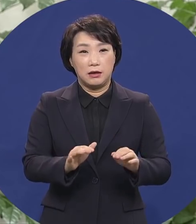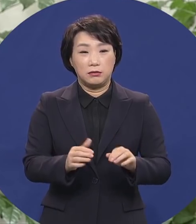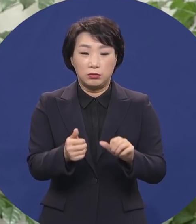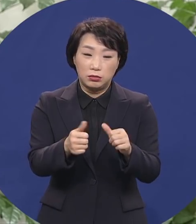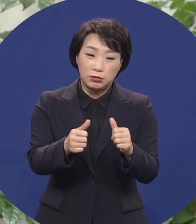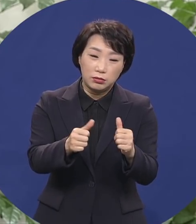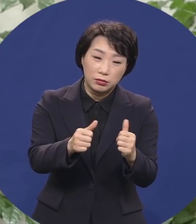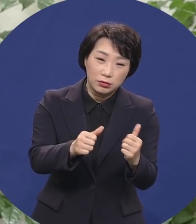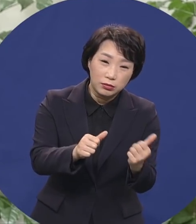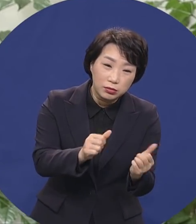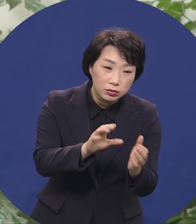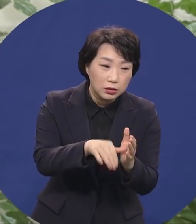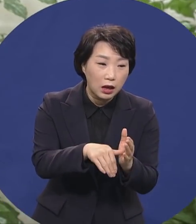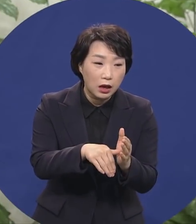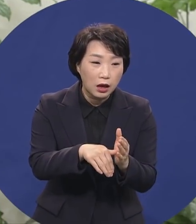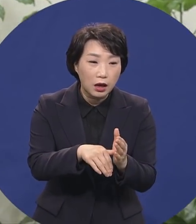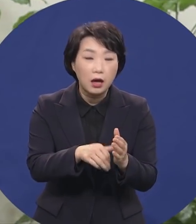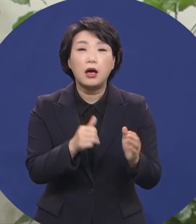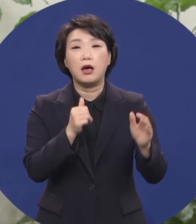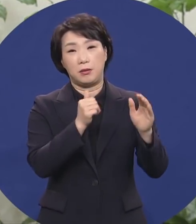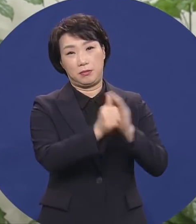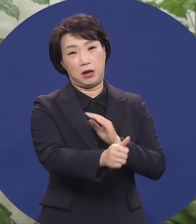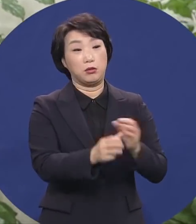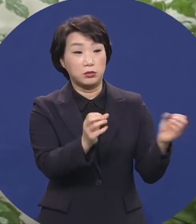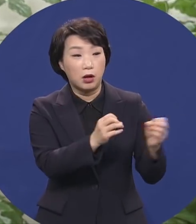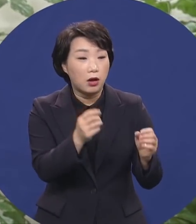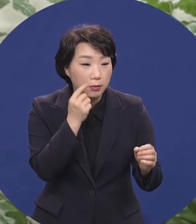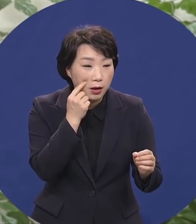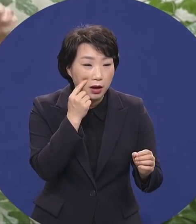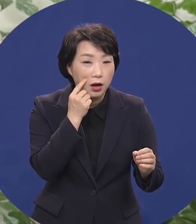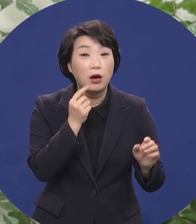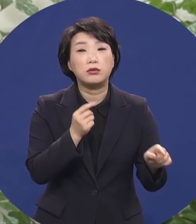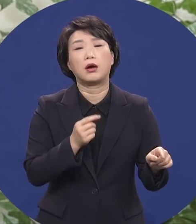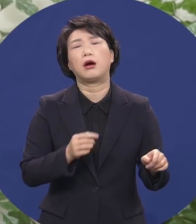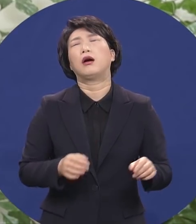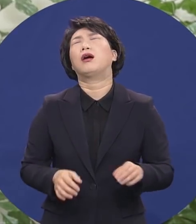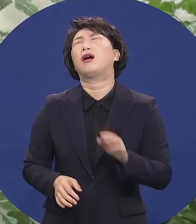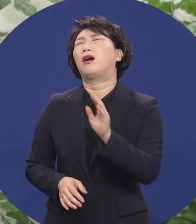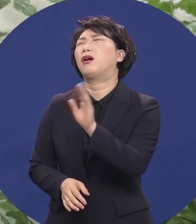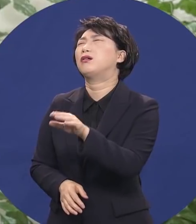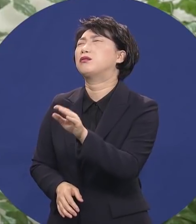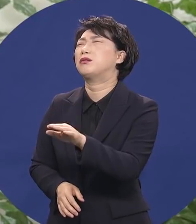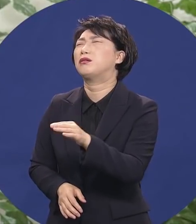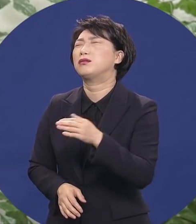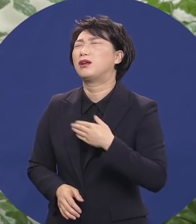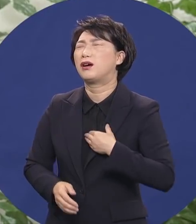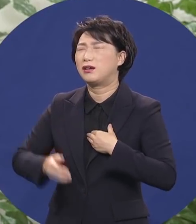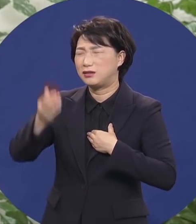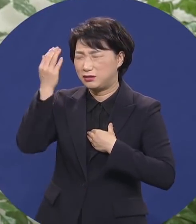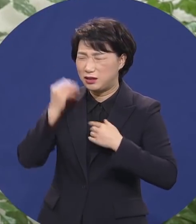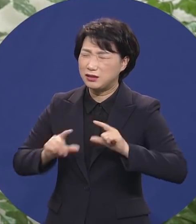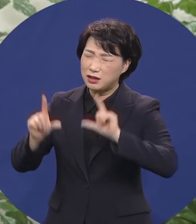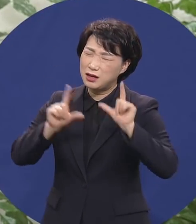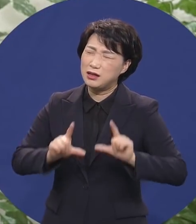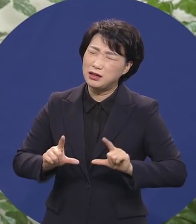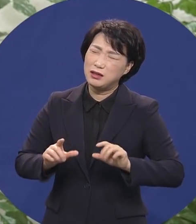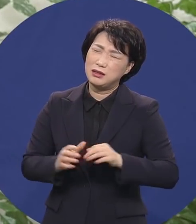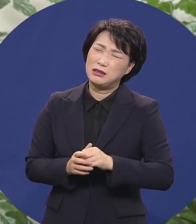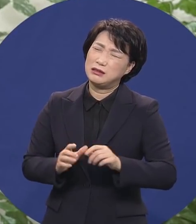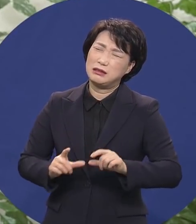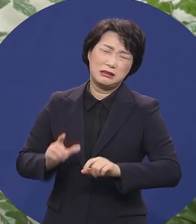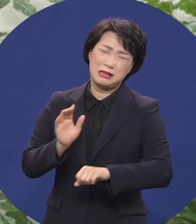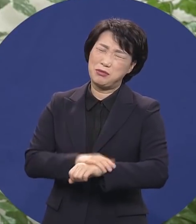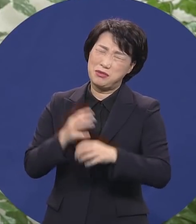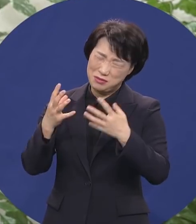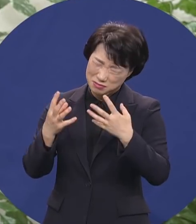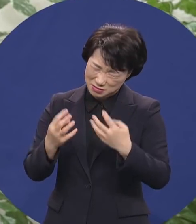죽게 될 때 가서 대화를 해보면요, 내가 지난날의 삶이 진짜 잘못